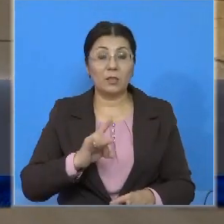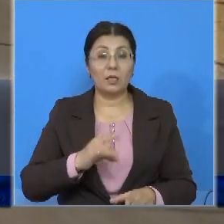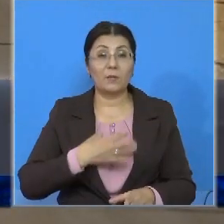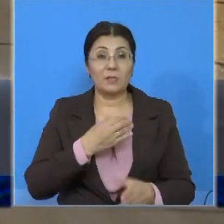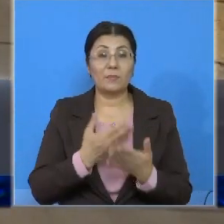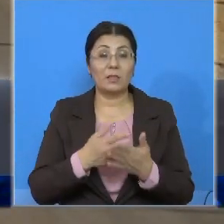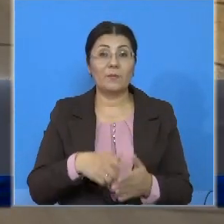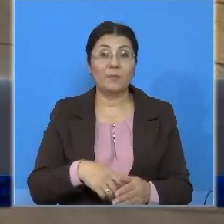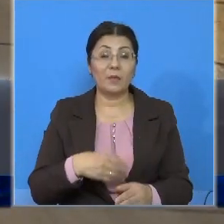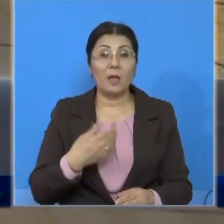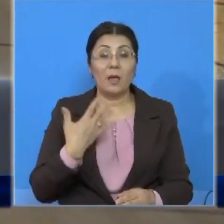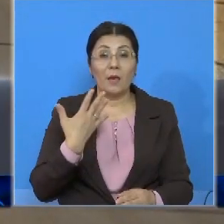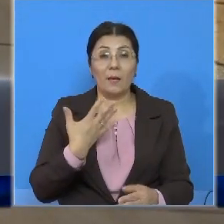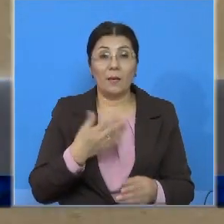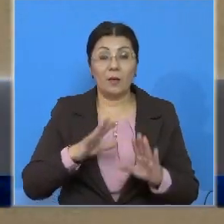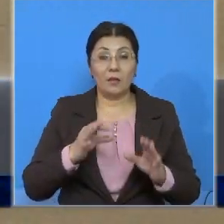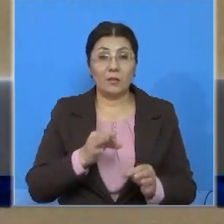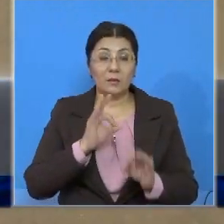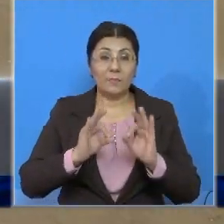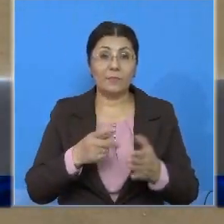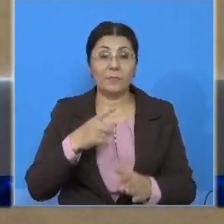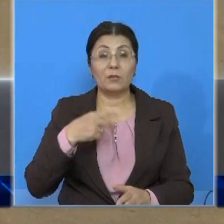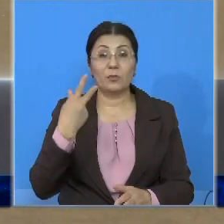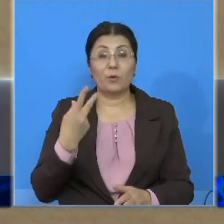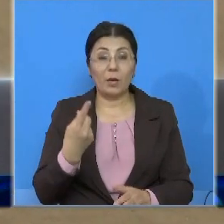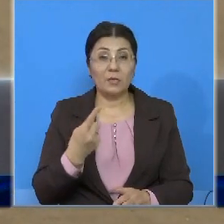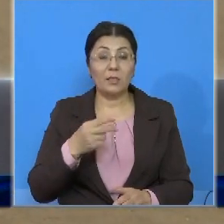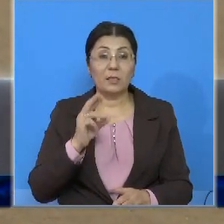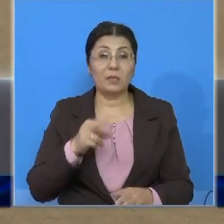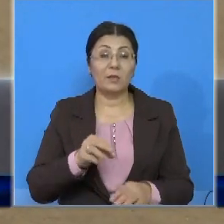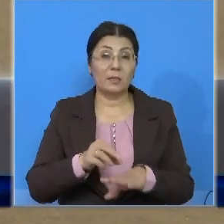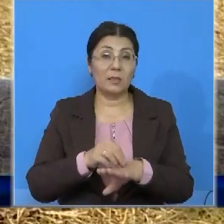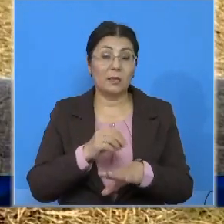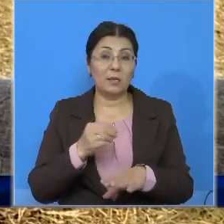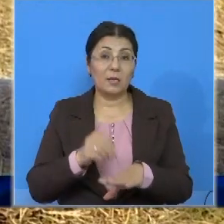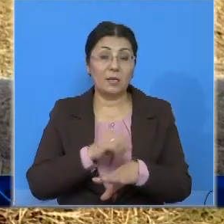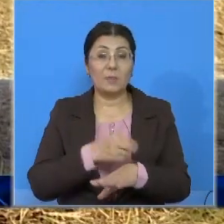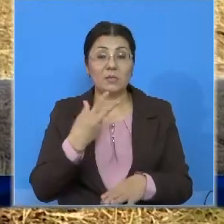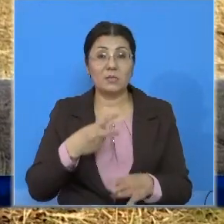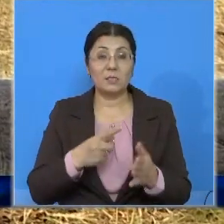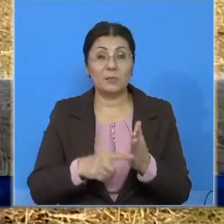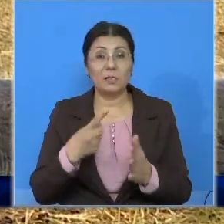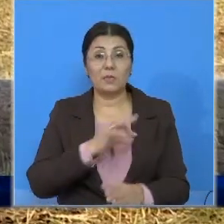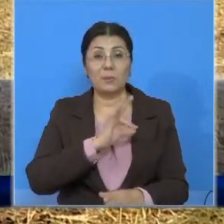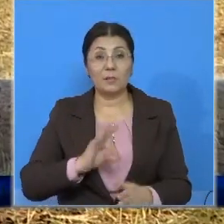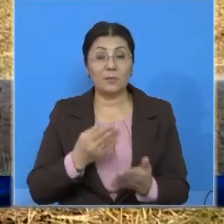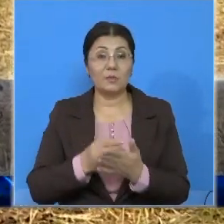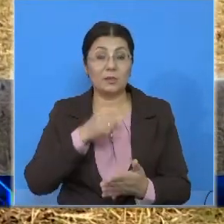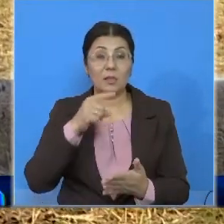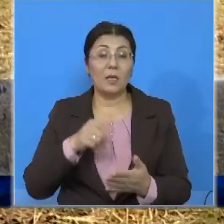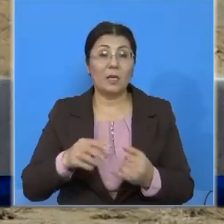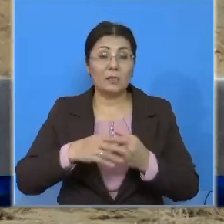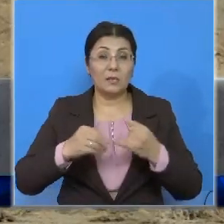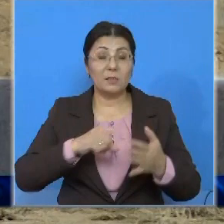Из 131 километра хорошее состояние находится 101 километр. Это 71%. Что касается земельного вопроса, то